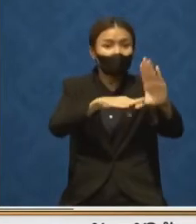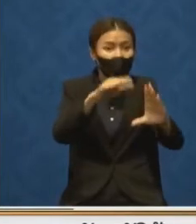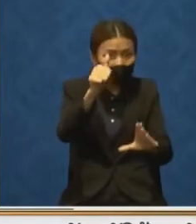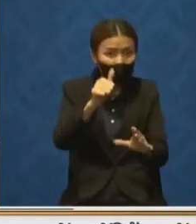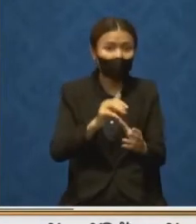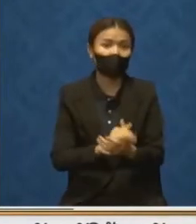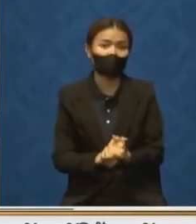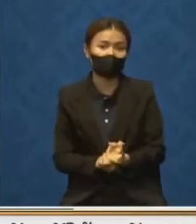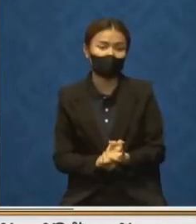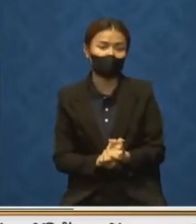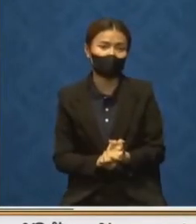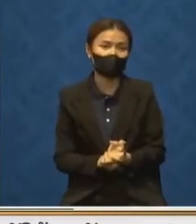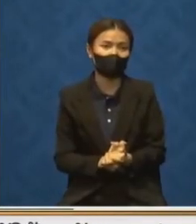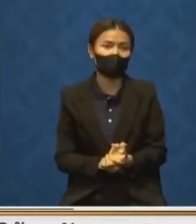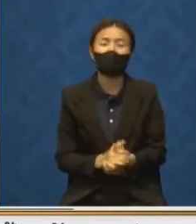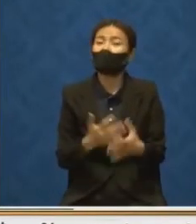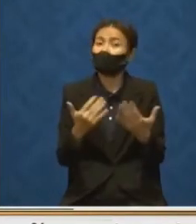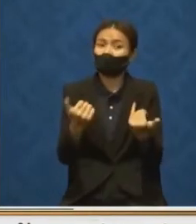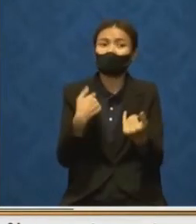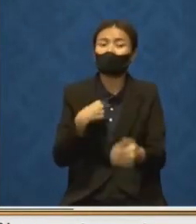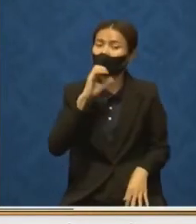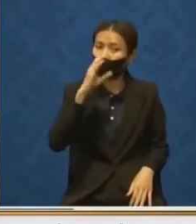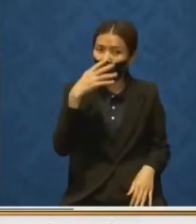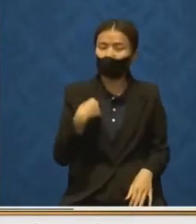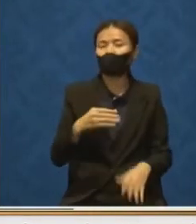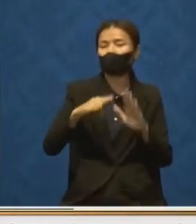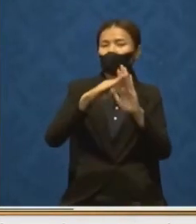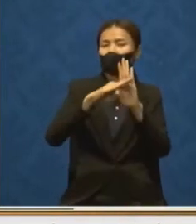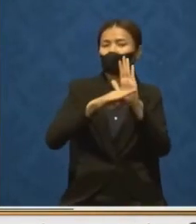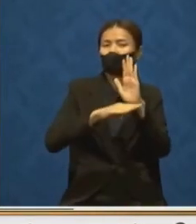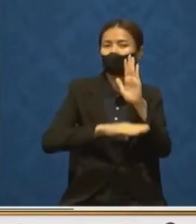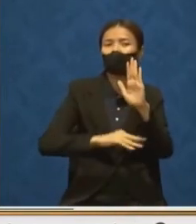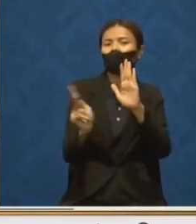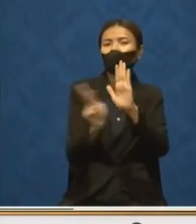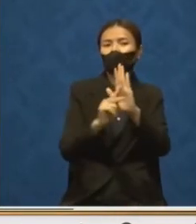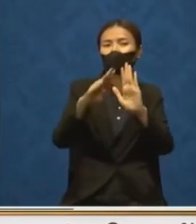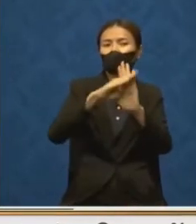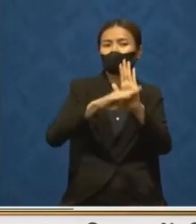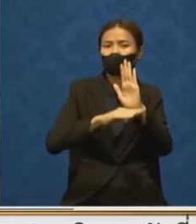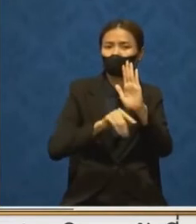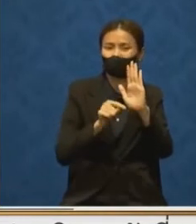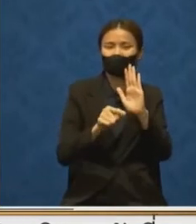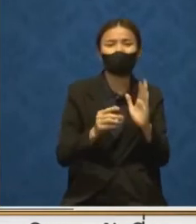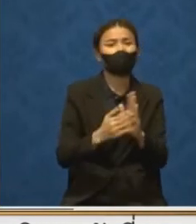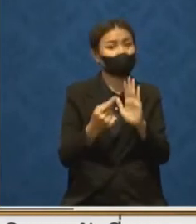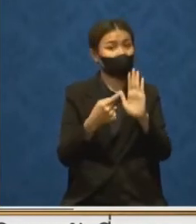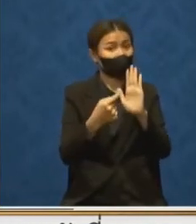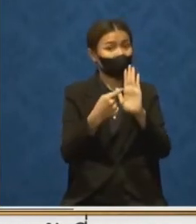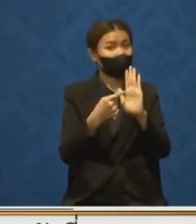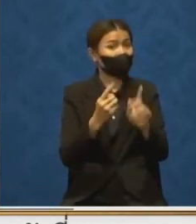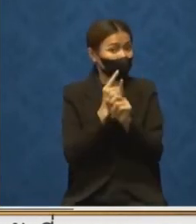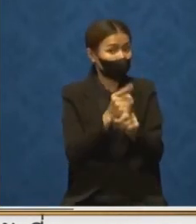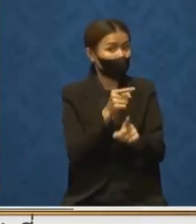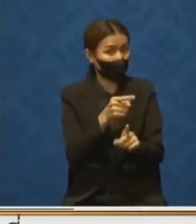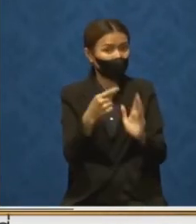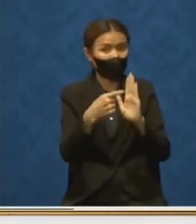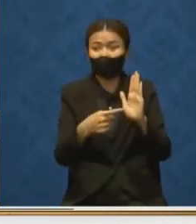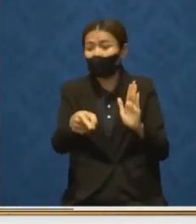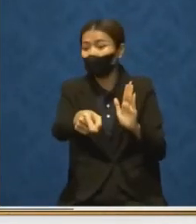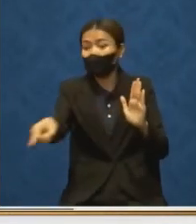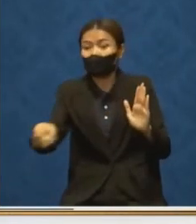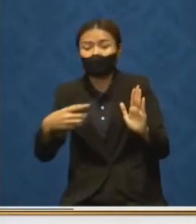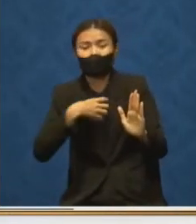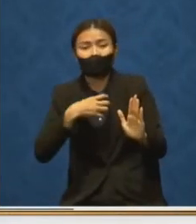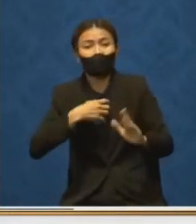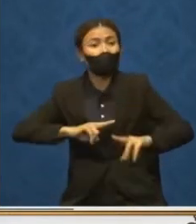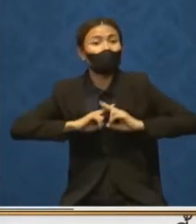ไขในการขึ้นทะเบียนเป็นอย่างไรแต่กรอบกว้างๆเป็นไปตามนี้ครับและไม่ให้ขยับไม่ใช่ใครอุปโลกตัวเองก็ได้องค์